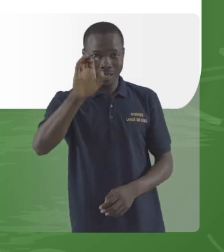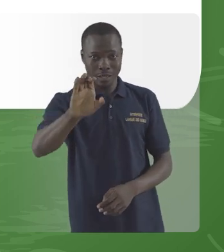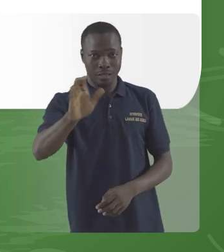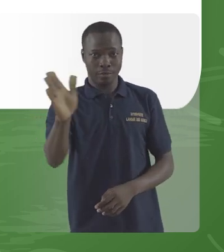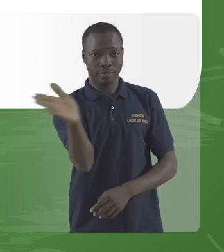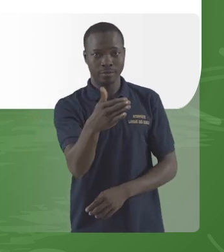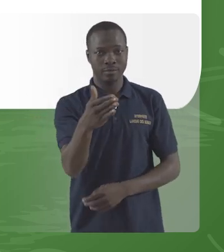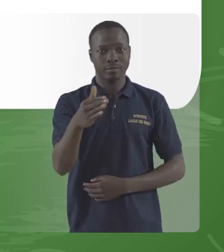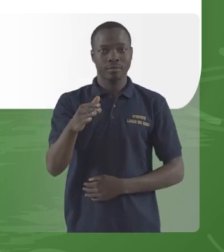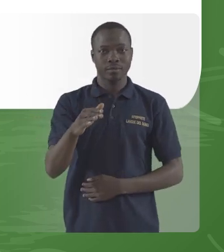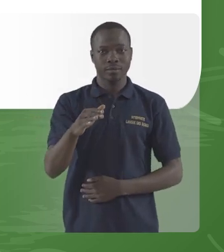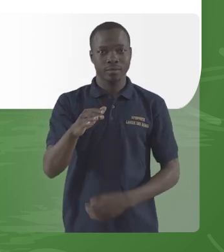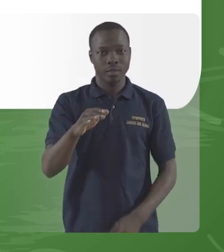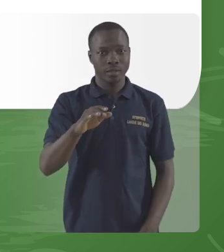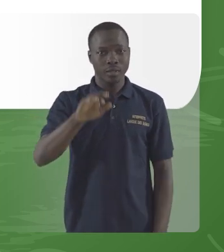TGC,